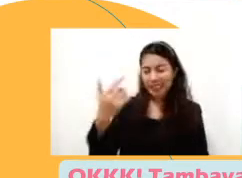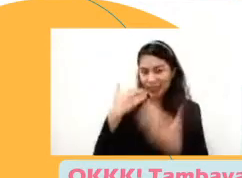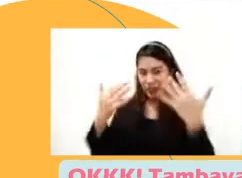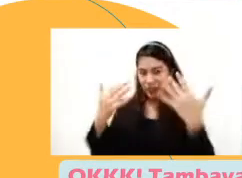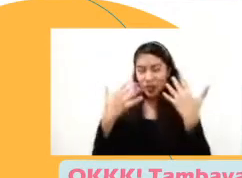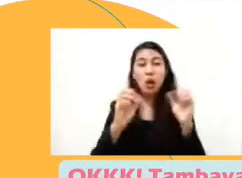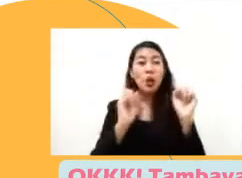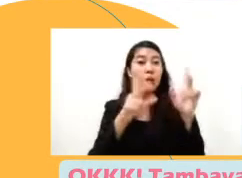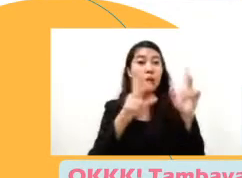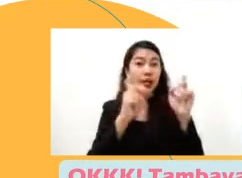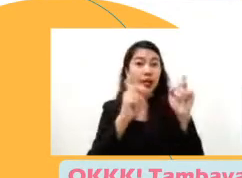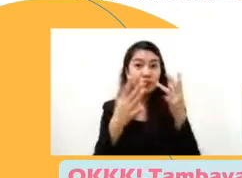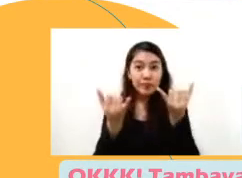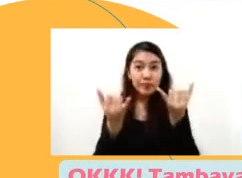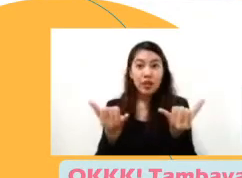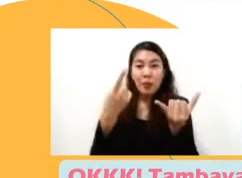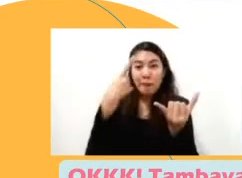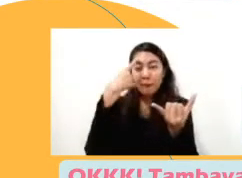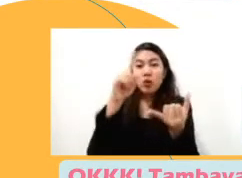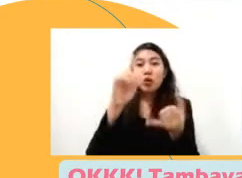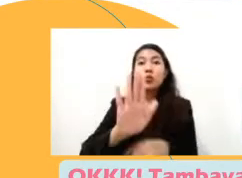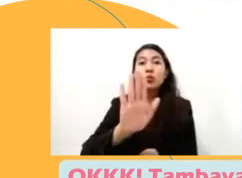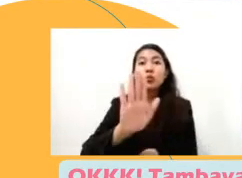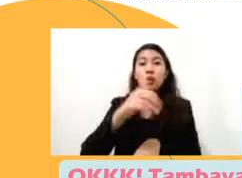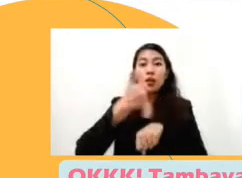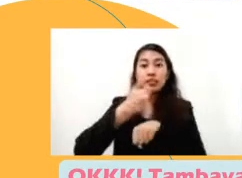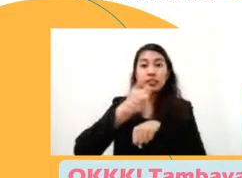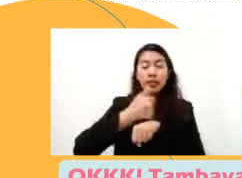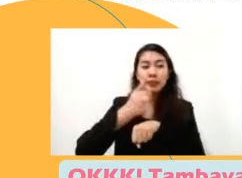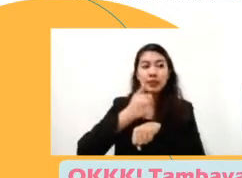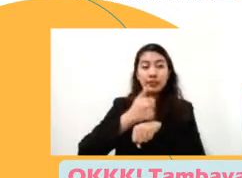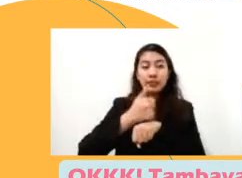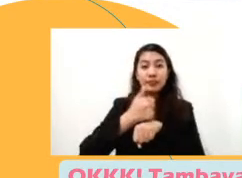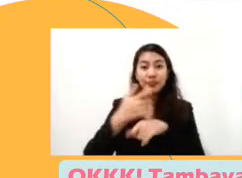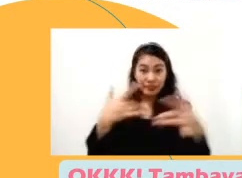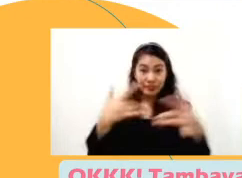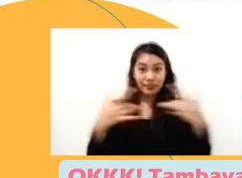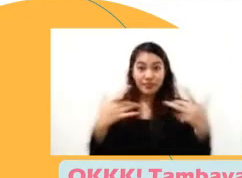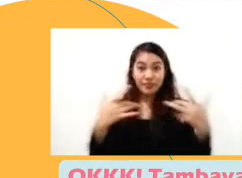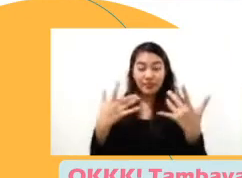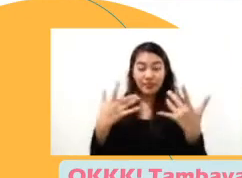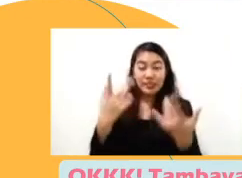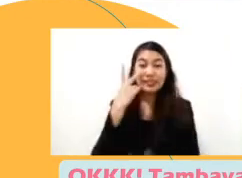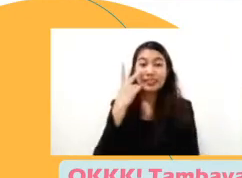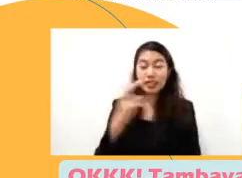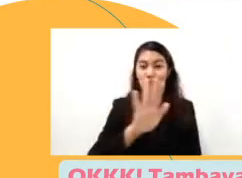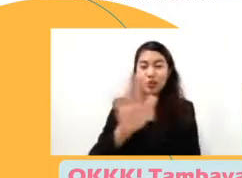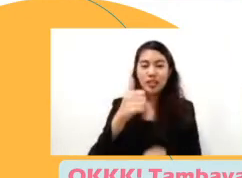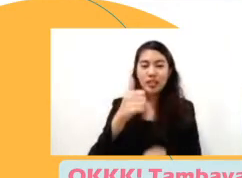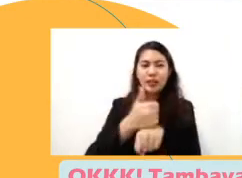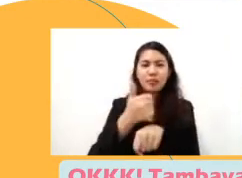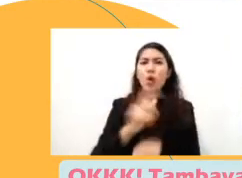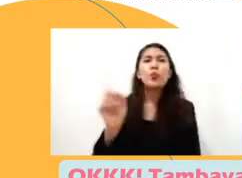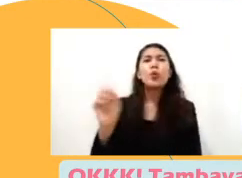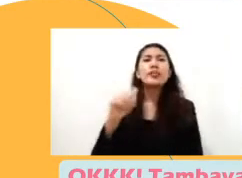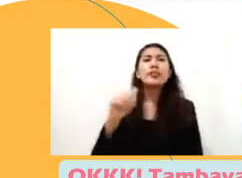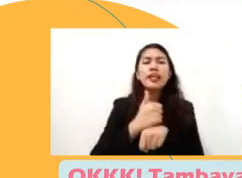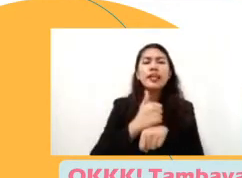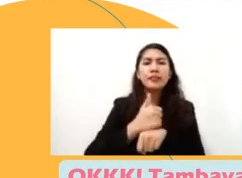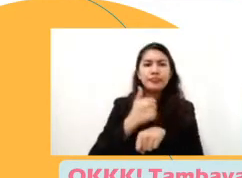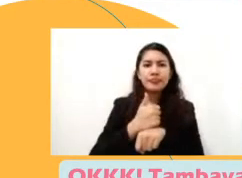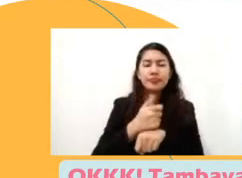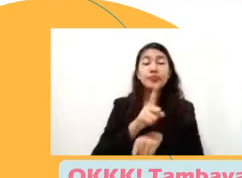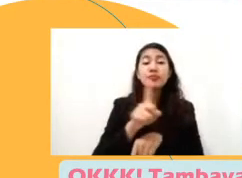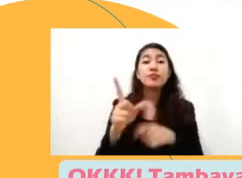So ngayon naman, para sa homework ninyo. Excited ako mapanood to. Yehey. Ang homework ninyo ay gagawa